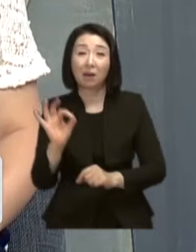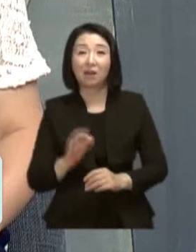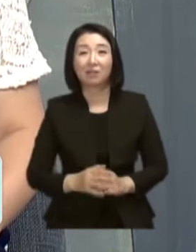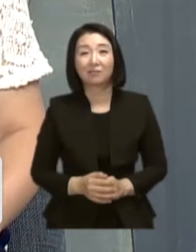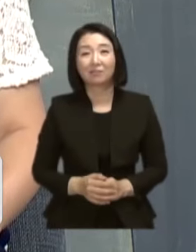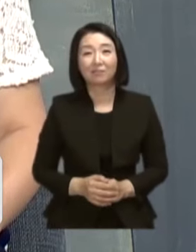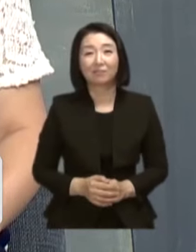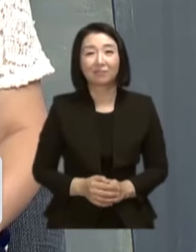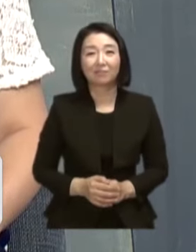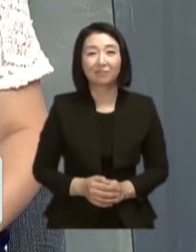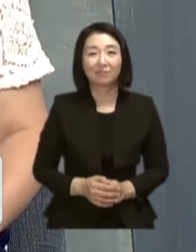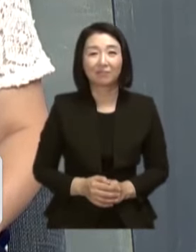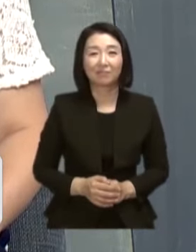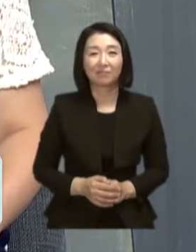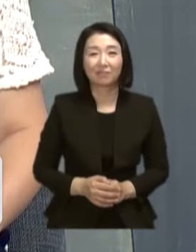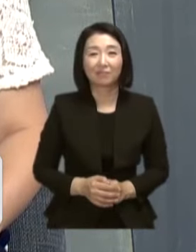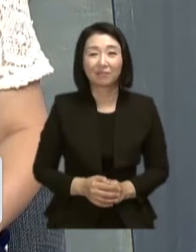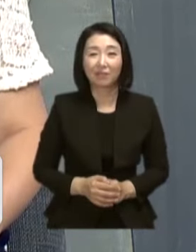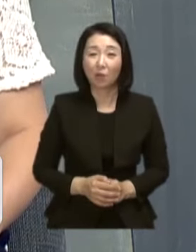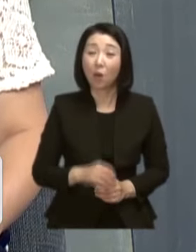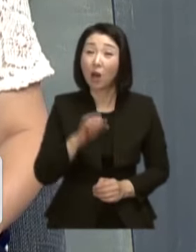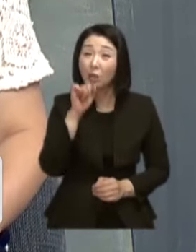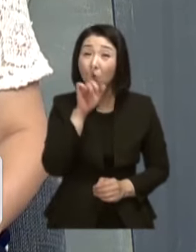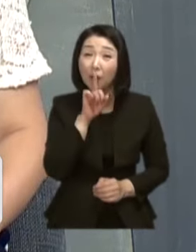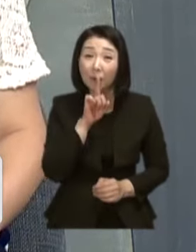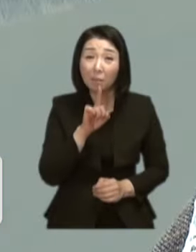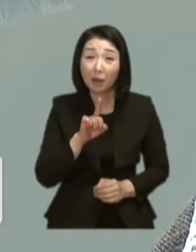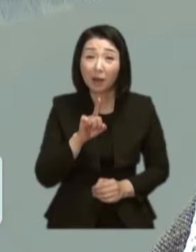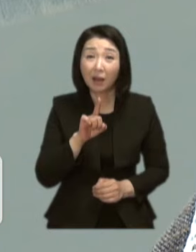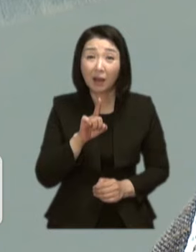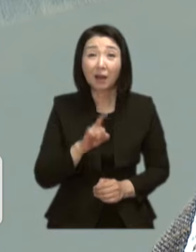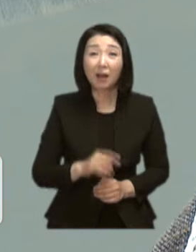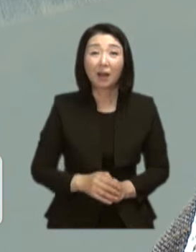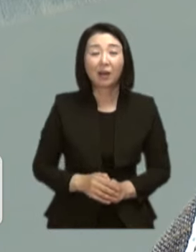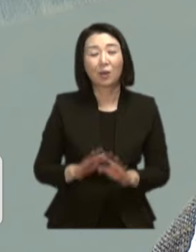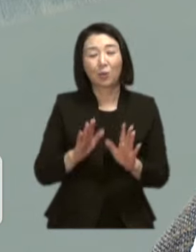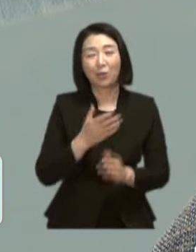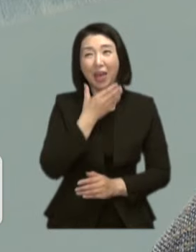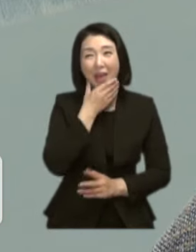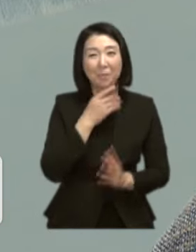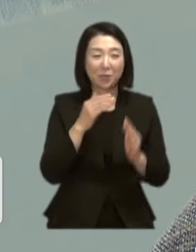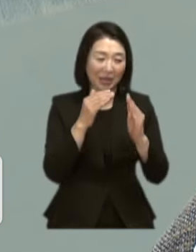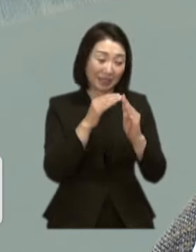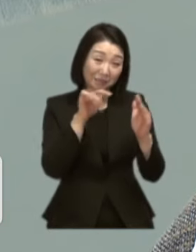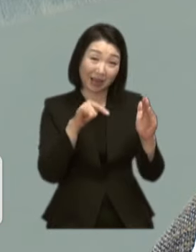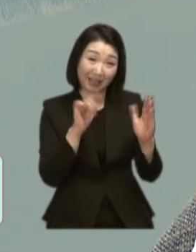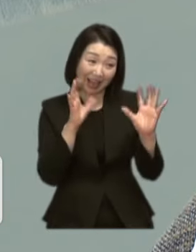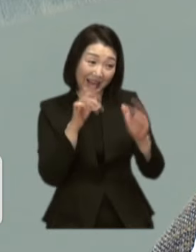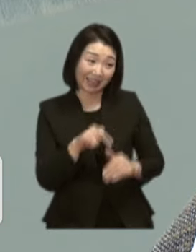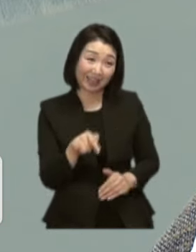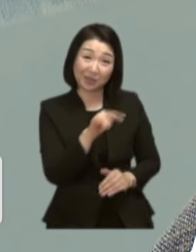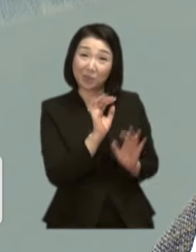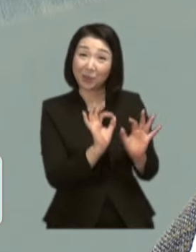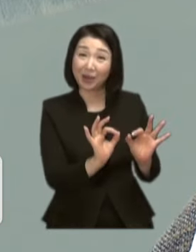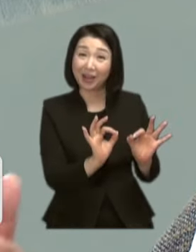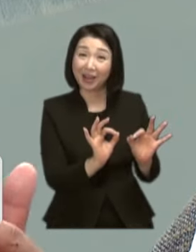굉장히 좋아한다는 얘기를 들은 것 같아요. 네. 그런데 오늘 이 해피하우스에 있는 아이들은